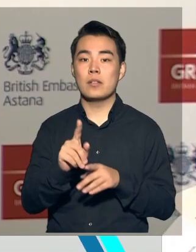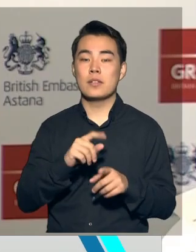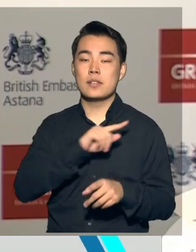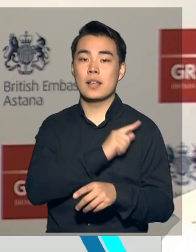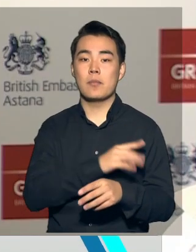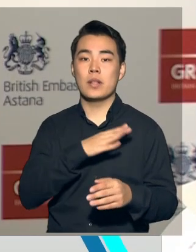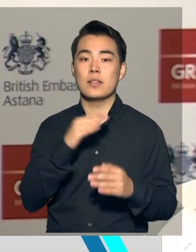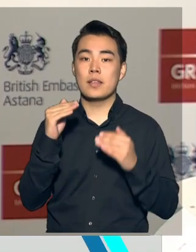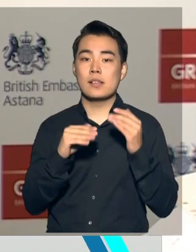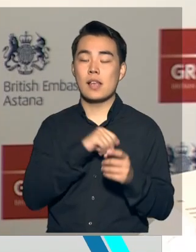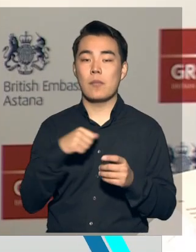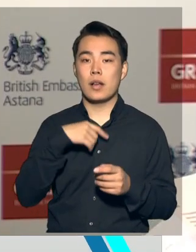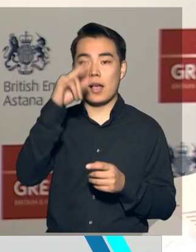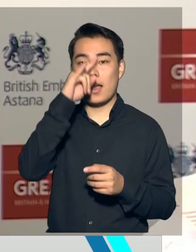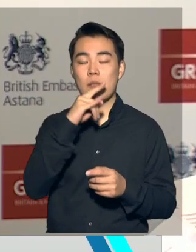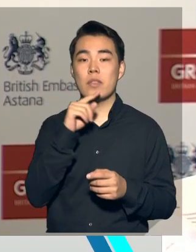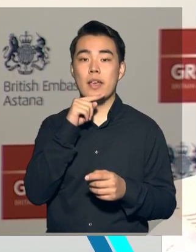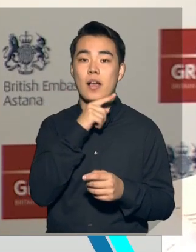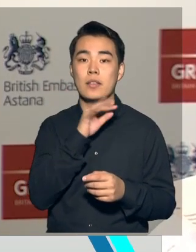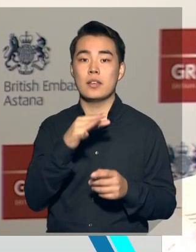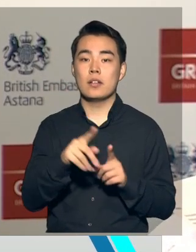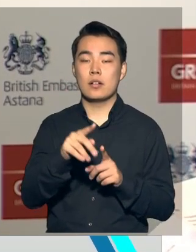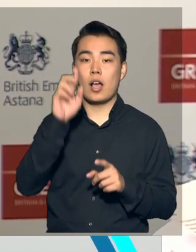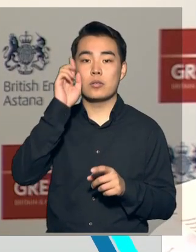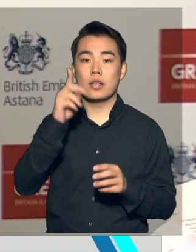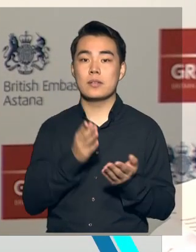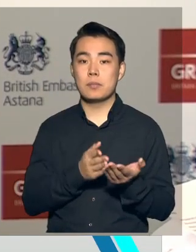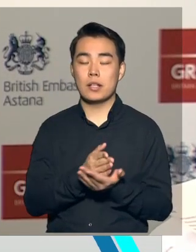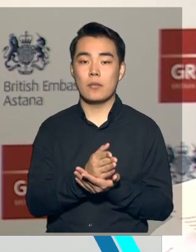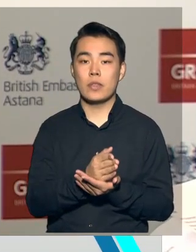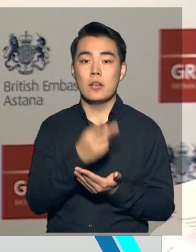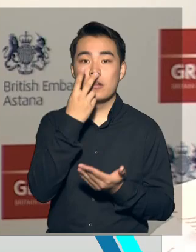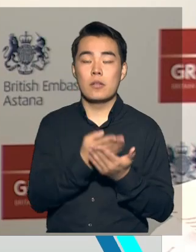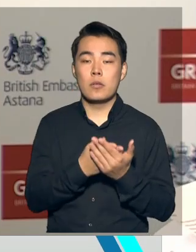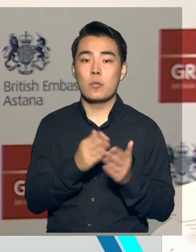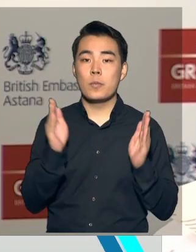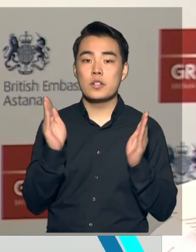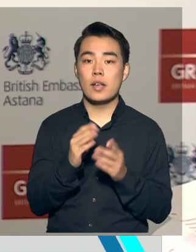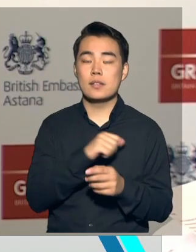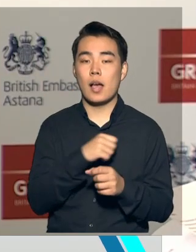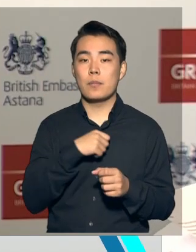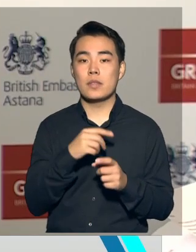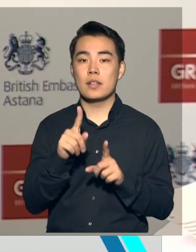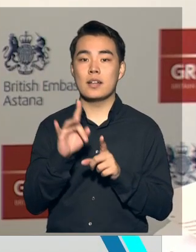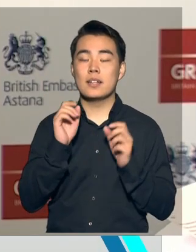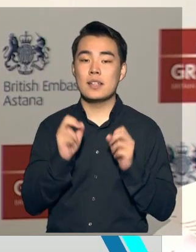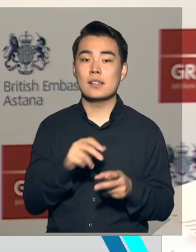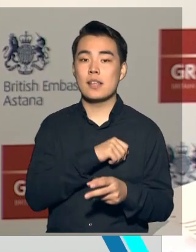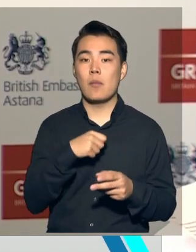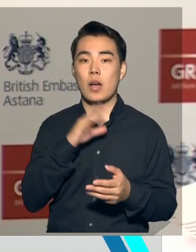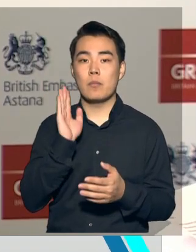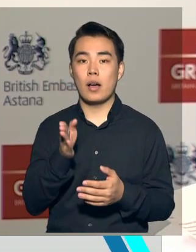стабильной работы финансовой системы Казахстана в частном и государственном секторах мы сконцентрированы на уменьшении рисков незаконных операций с финансами